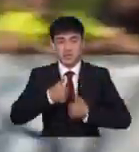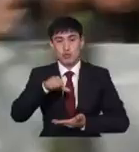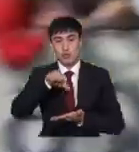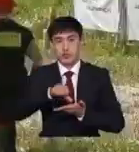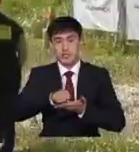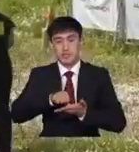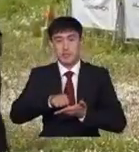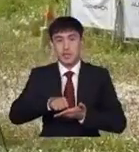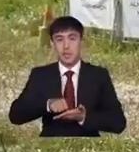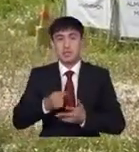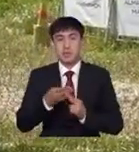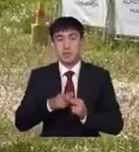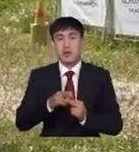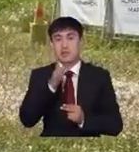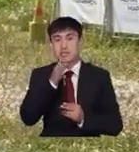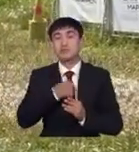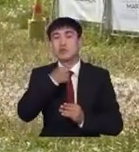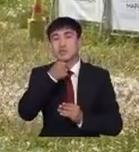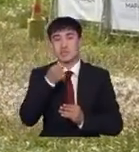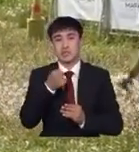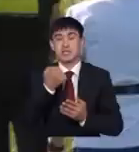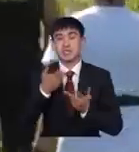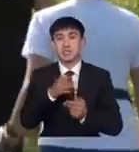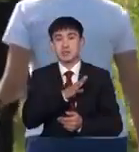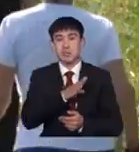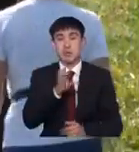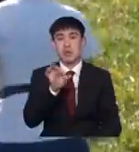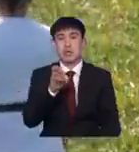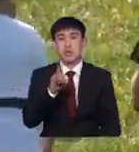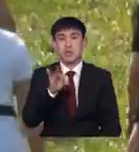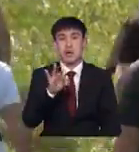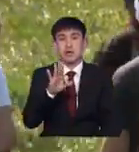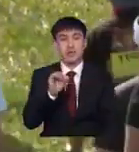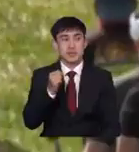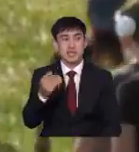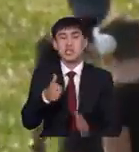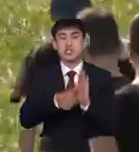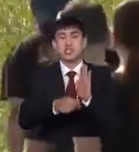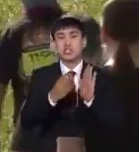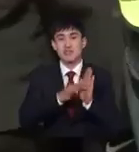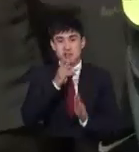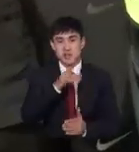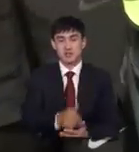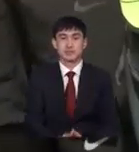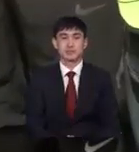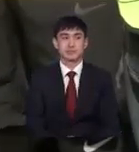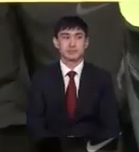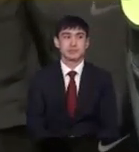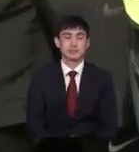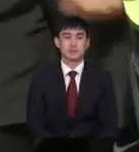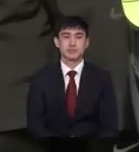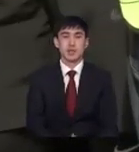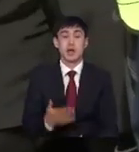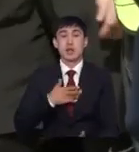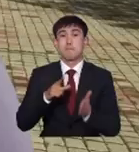участие принимают даже самые возрастные спортсмены. Среди них и Багила Орнбаева. Ей 69 лет. На пенсию вышла и